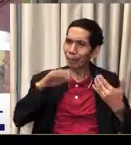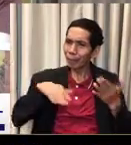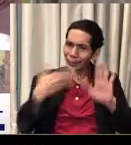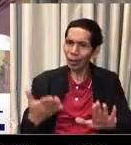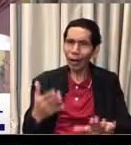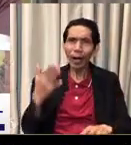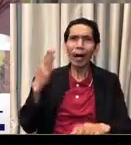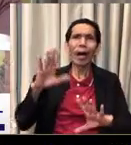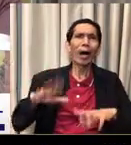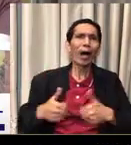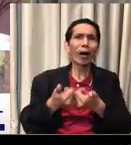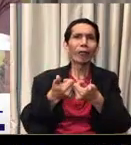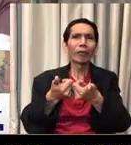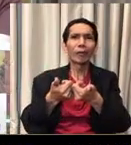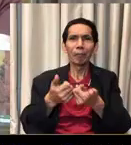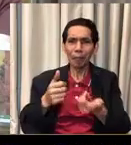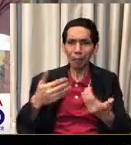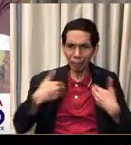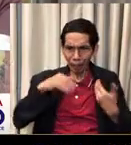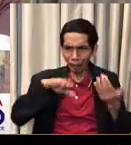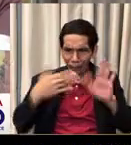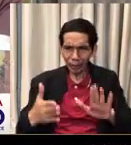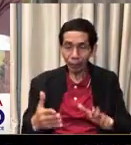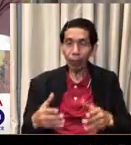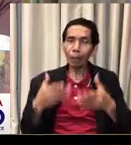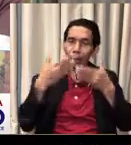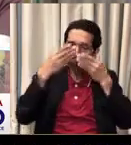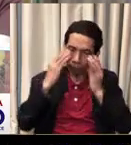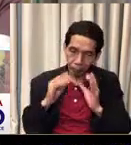Totoo naman yan. O, pag may patay, may pagdadalamati.